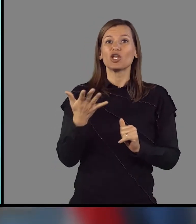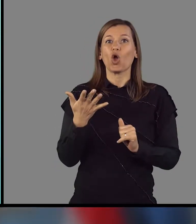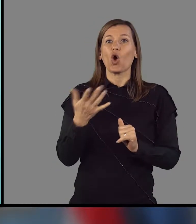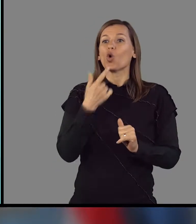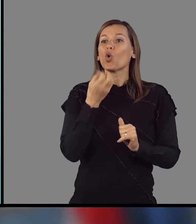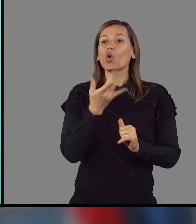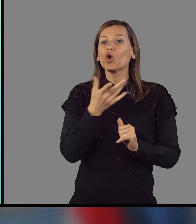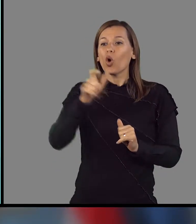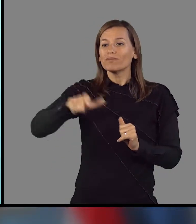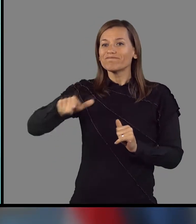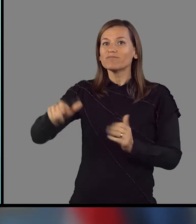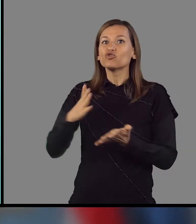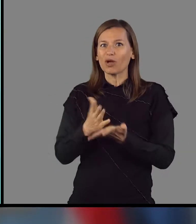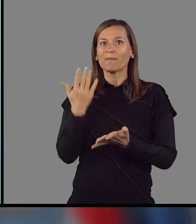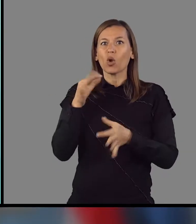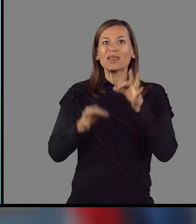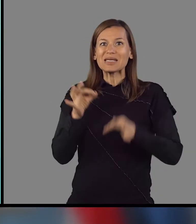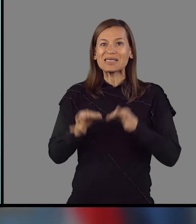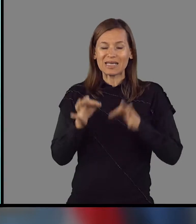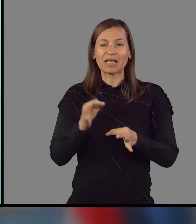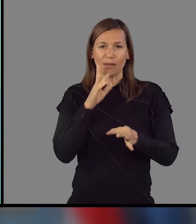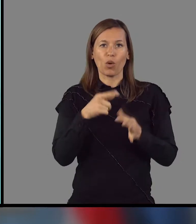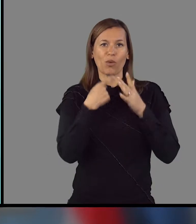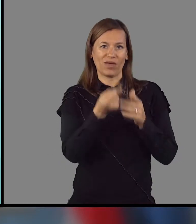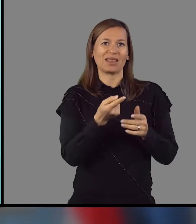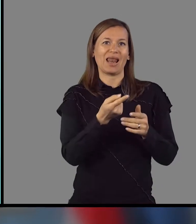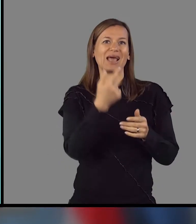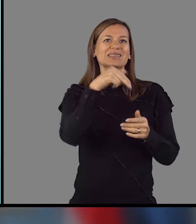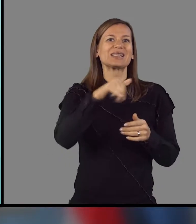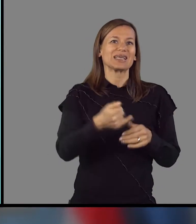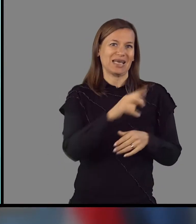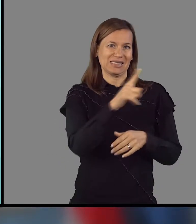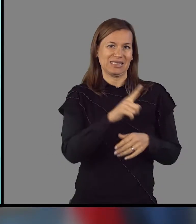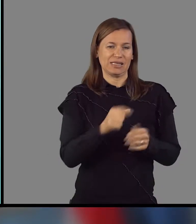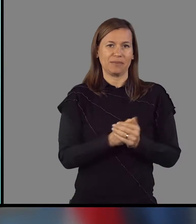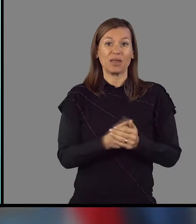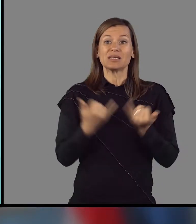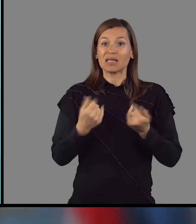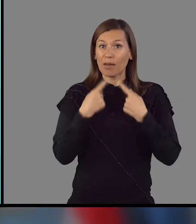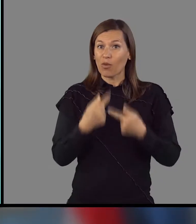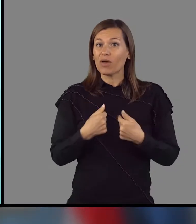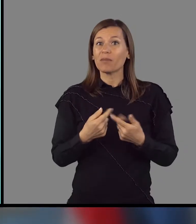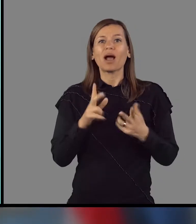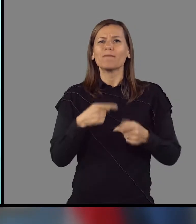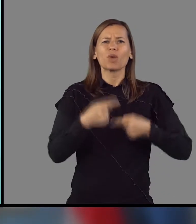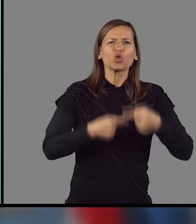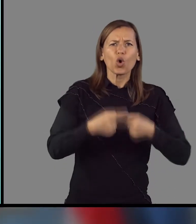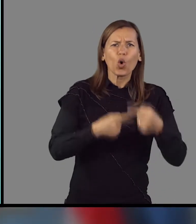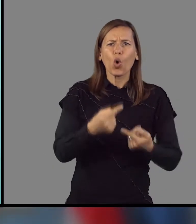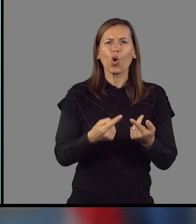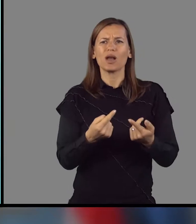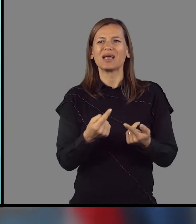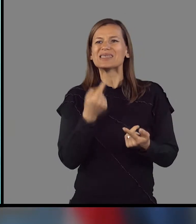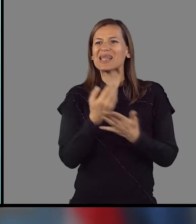z NIJZ-ja. Morda, če še enkrat ponovimo protokol za vse tiste, ki bi morebiti pomislili na to, da